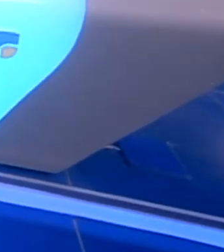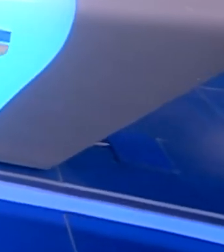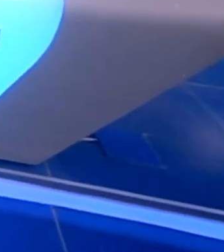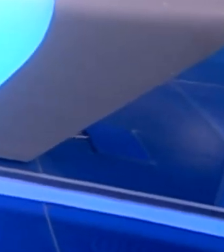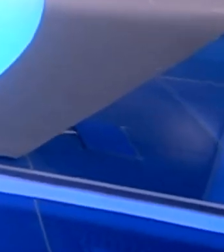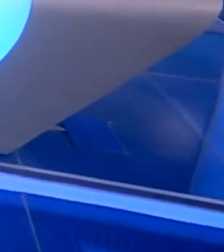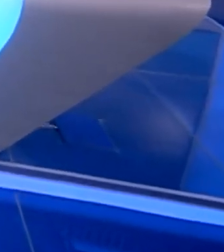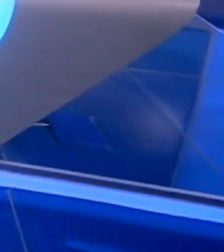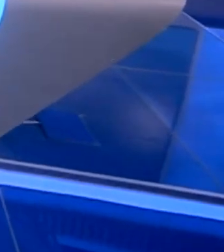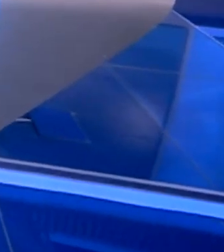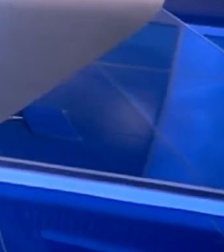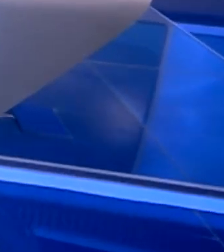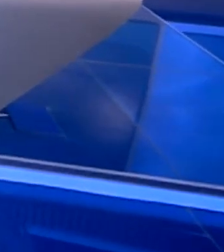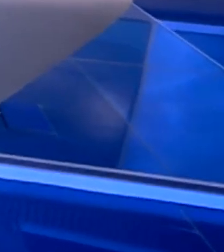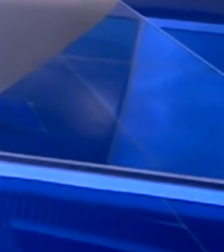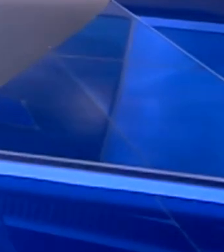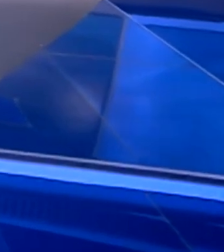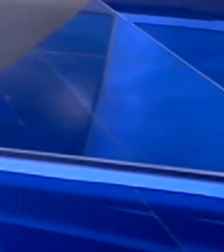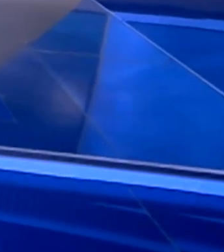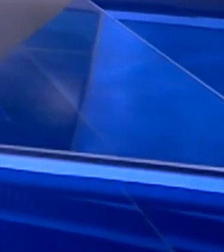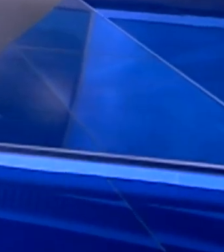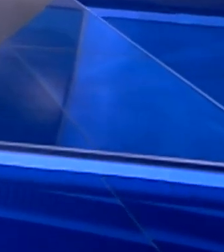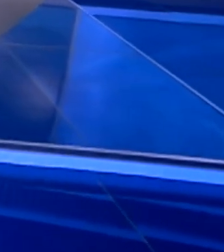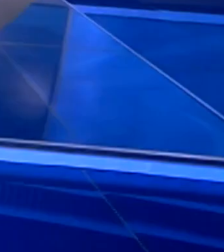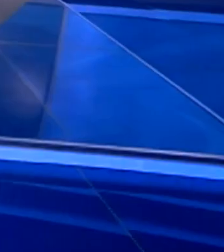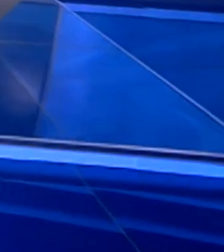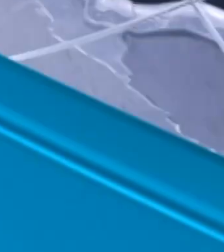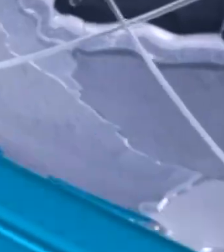Армысыздар ұлттық арнада ақпарат уақыты.